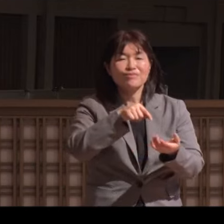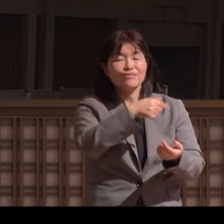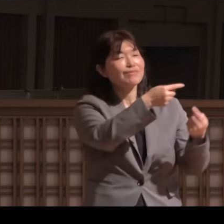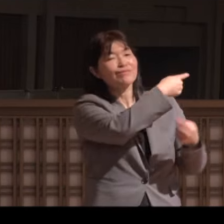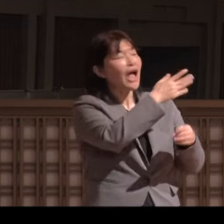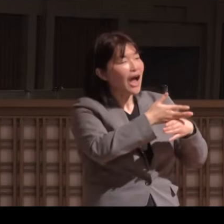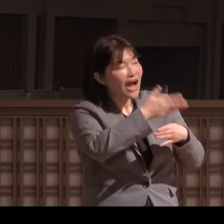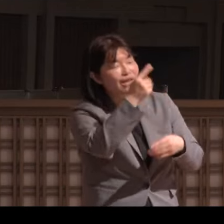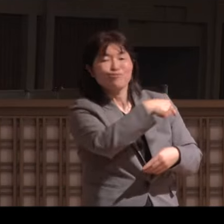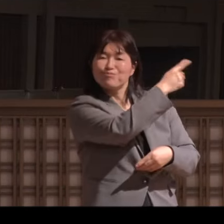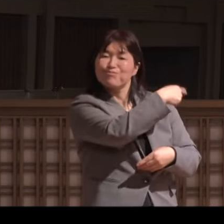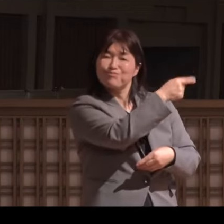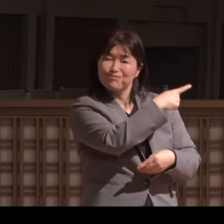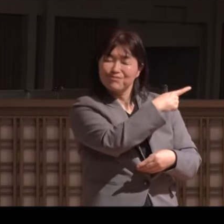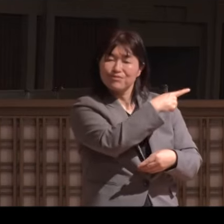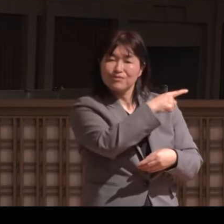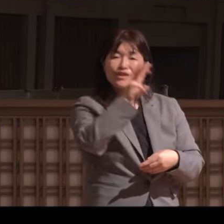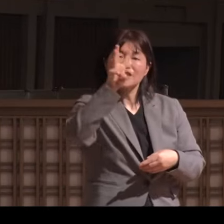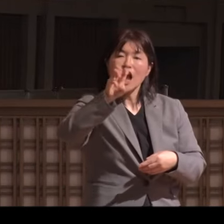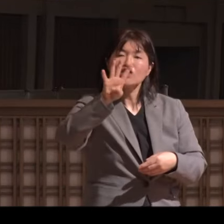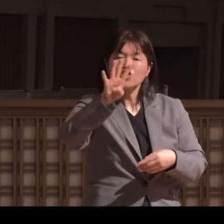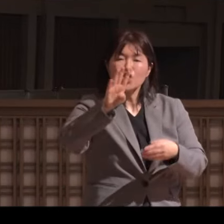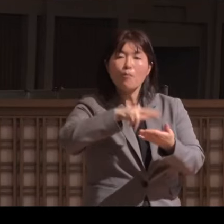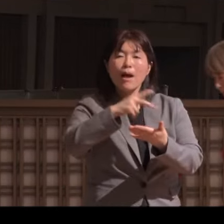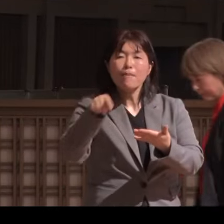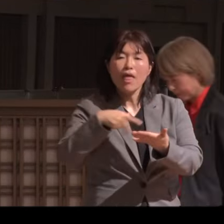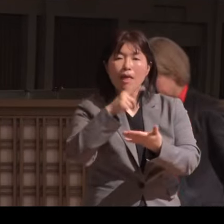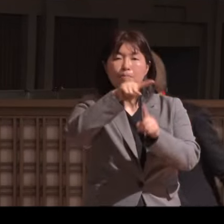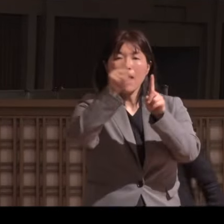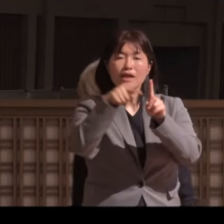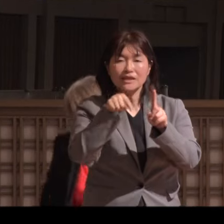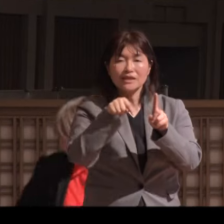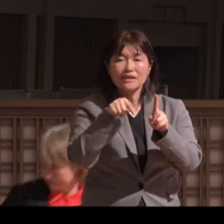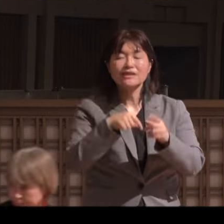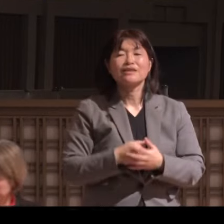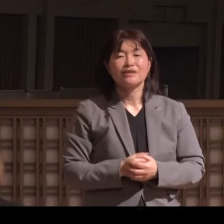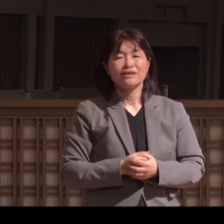ましたねありがとうございます34枚目ねでね